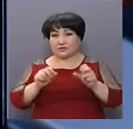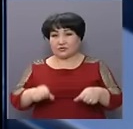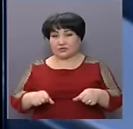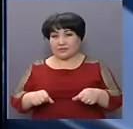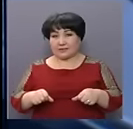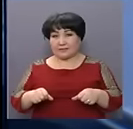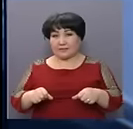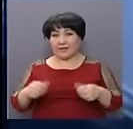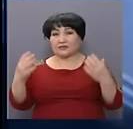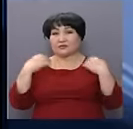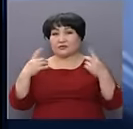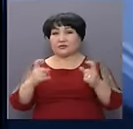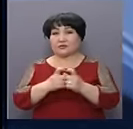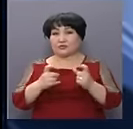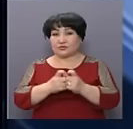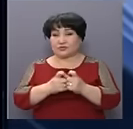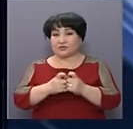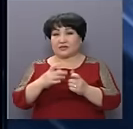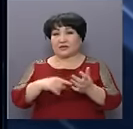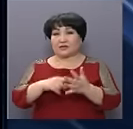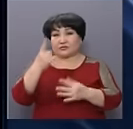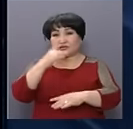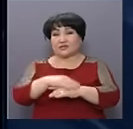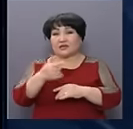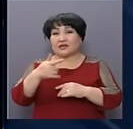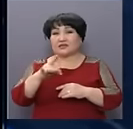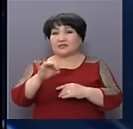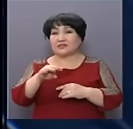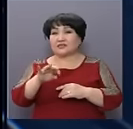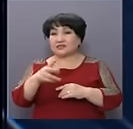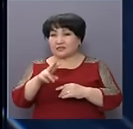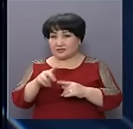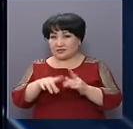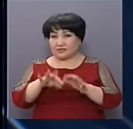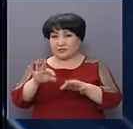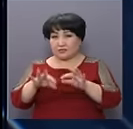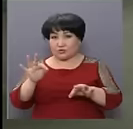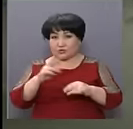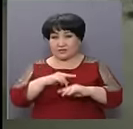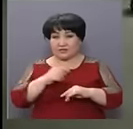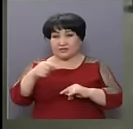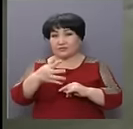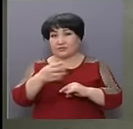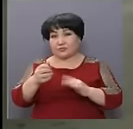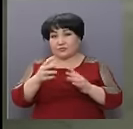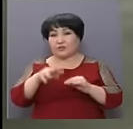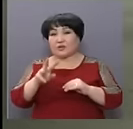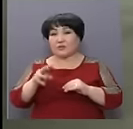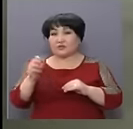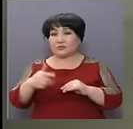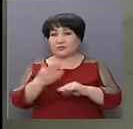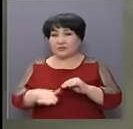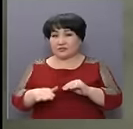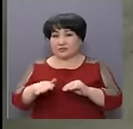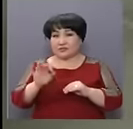Hatçalmandar men күрес. Қала әкімшілігі дератизация жұмыстарына қосымша 50 миллион теңгеге жуық қаржы бөлді. Қазанның 27-сінен